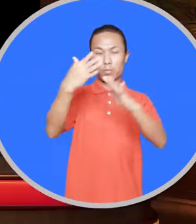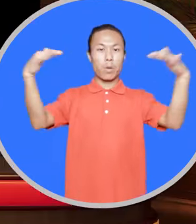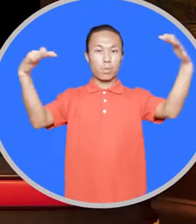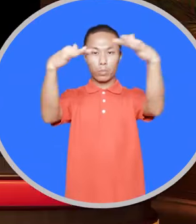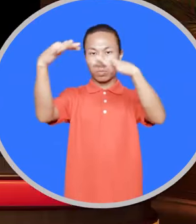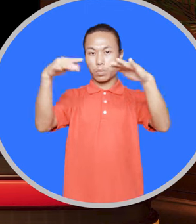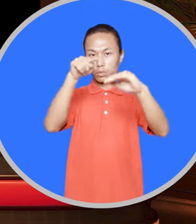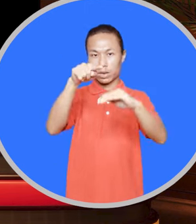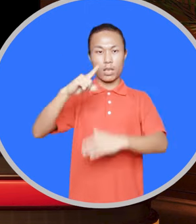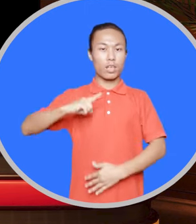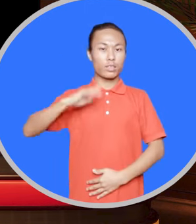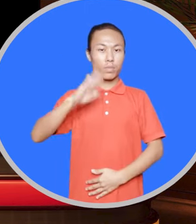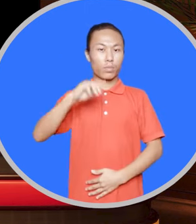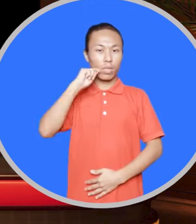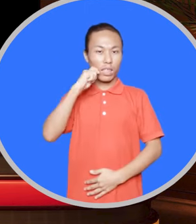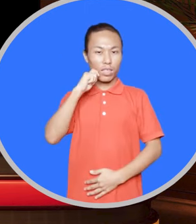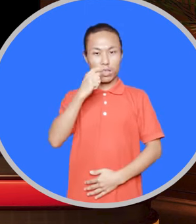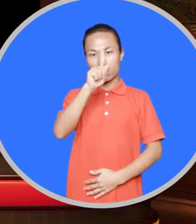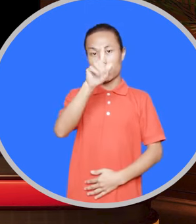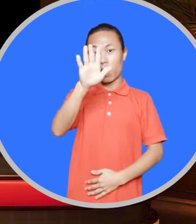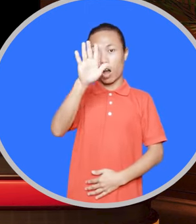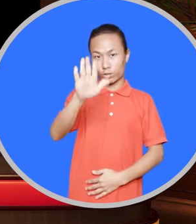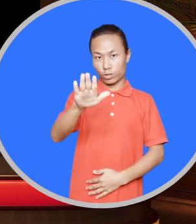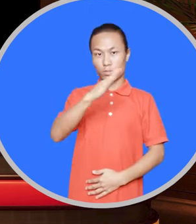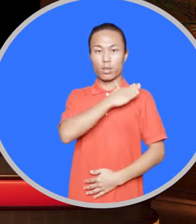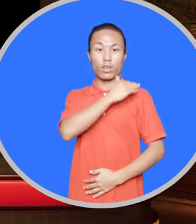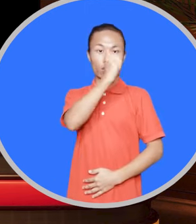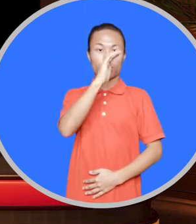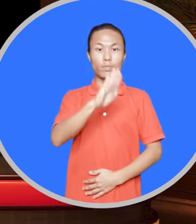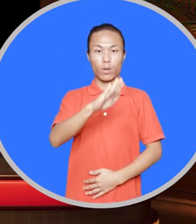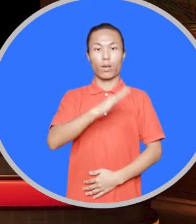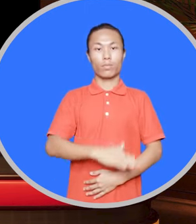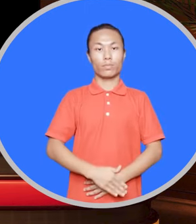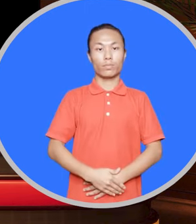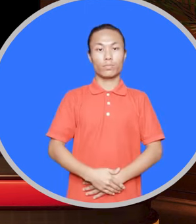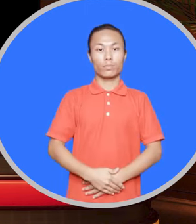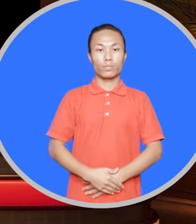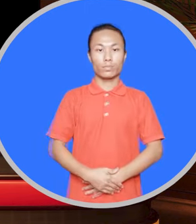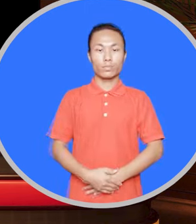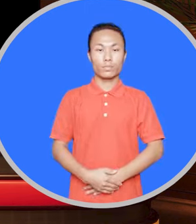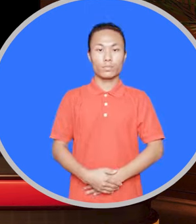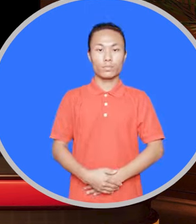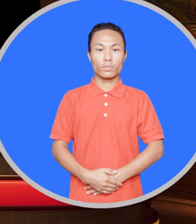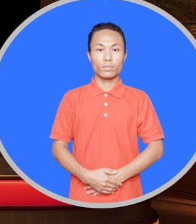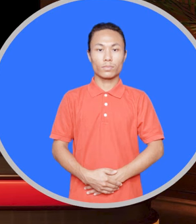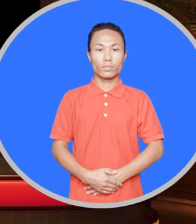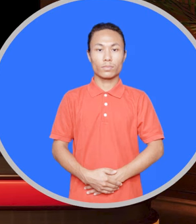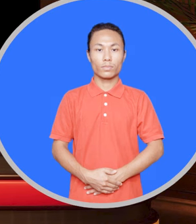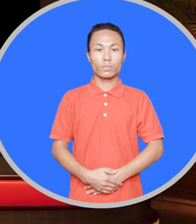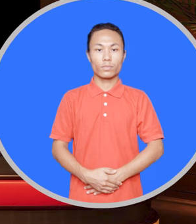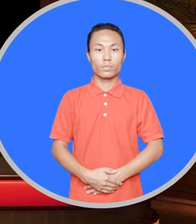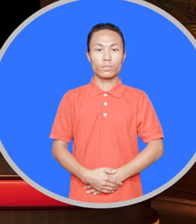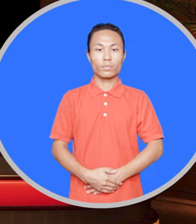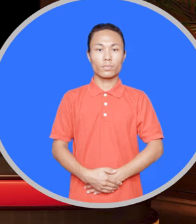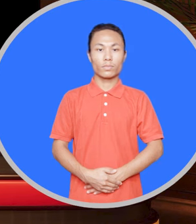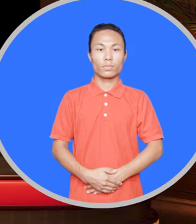။ရှမ်းပြည်တောင်ပိုင်းစီဆိုင်မြို့နယ်ကိုအကျန်းဖက်စစ်ကောင်စီတပ်တွေကထိုးစစ်ဆင်လာတာကြောင့်တကြံကာလအတွင်းတိုက်ပွဲဖြစ်ပွားခဲ့ပြီးအကျန်းဖ